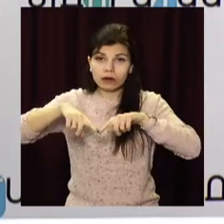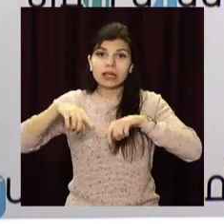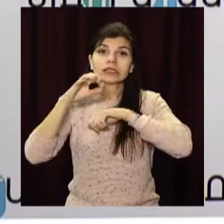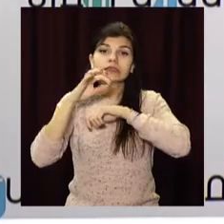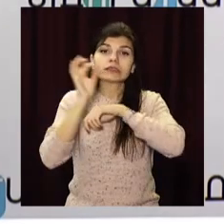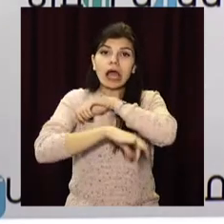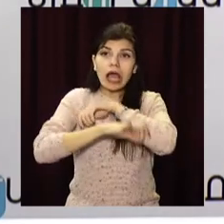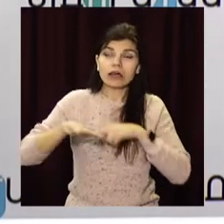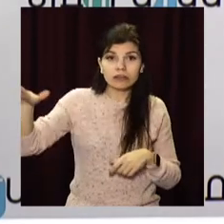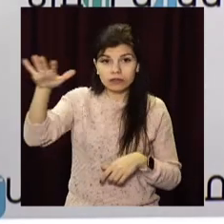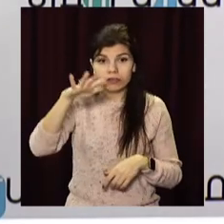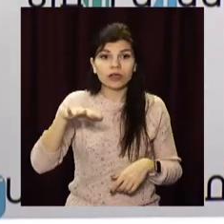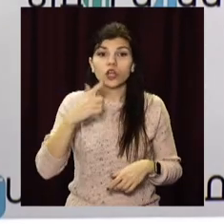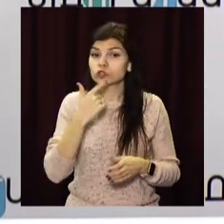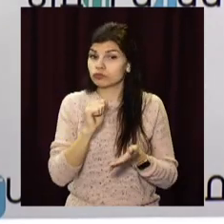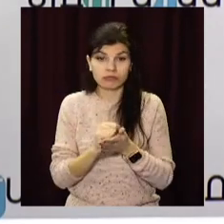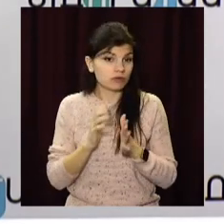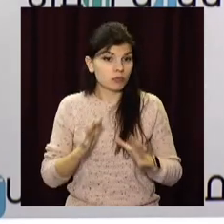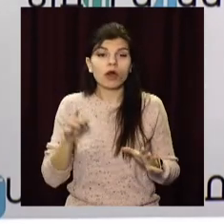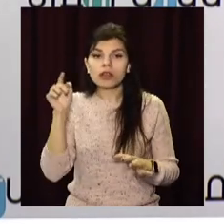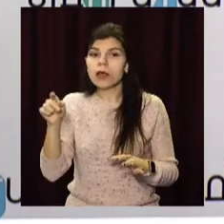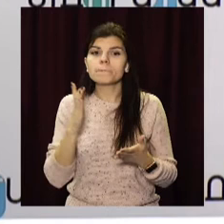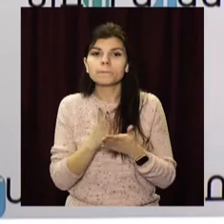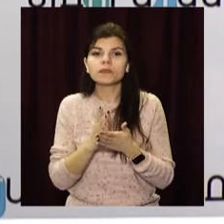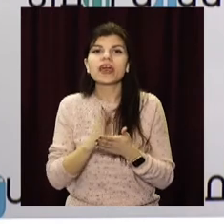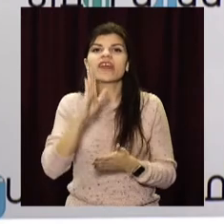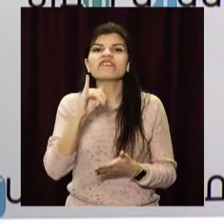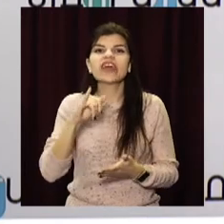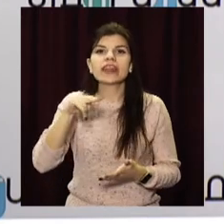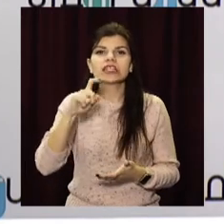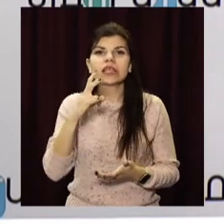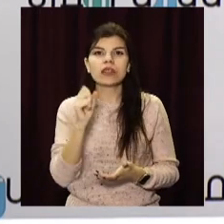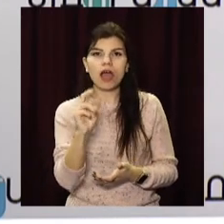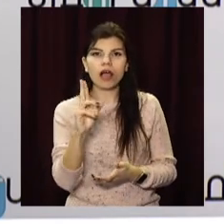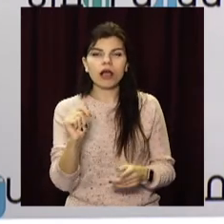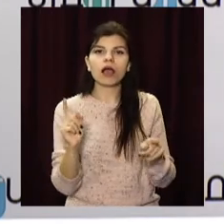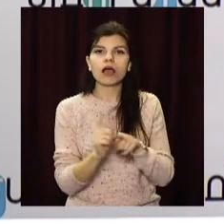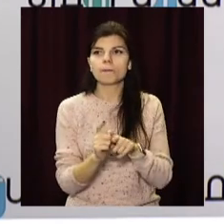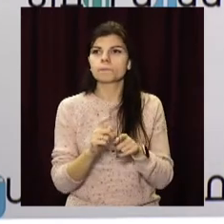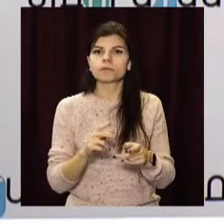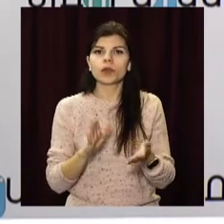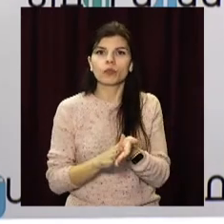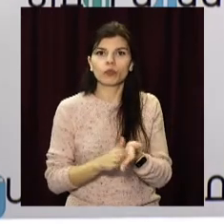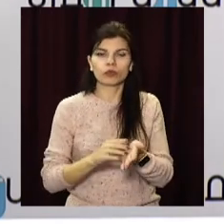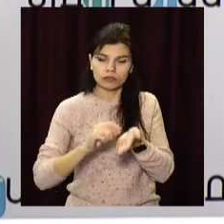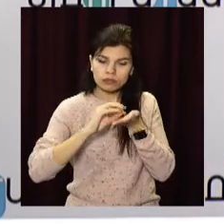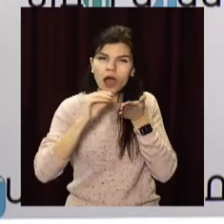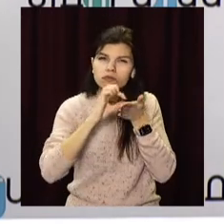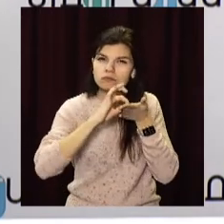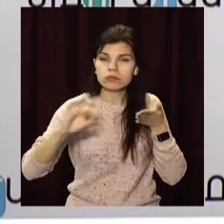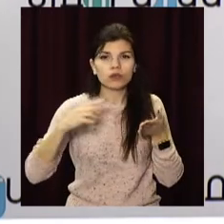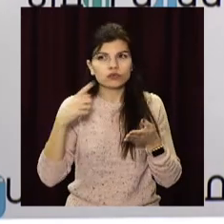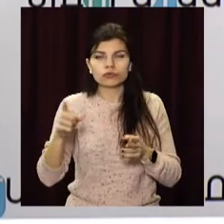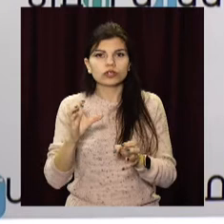країнах немає червоного диплому, а є таке поняття, як відзнаки, якими стимулюються